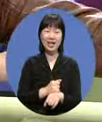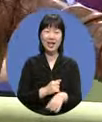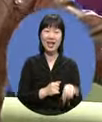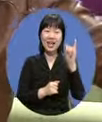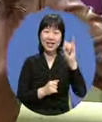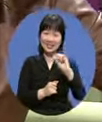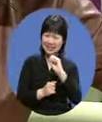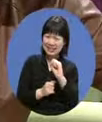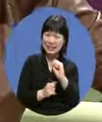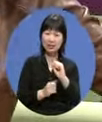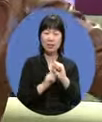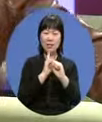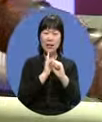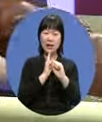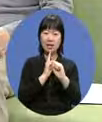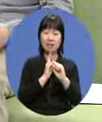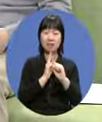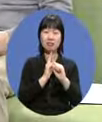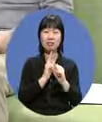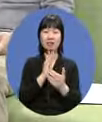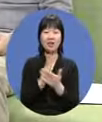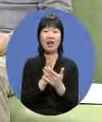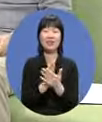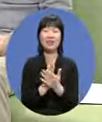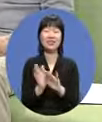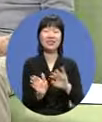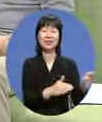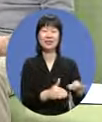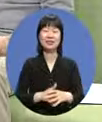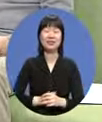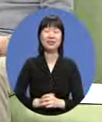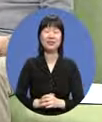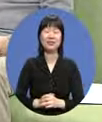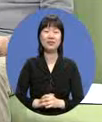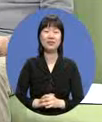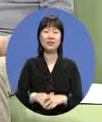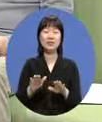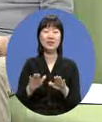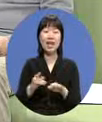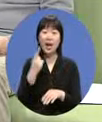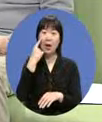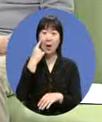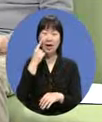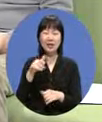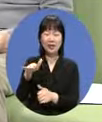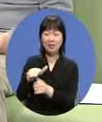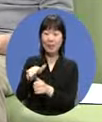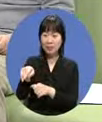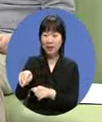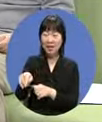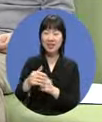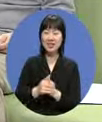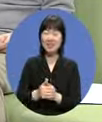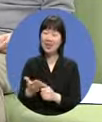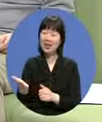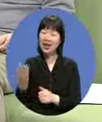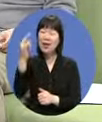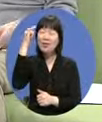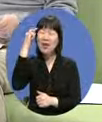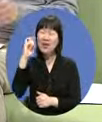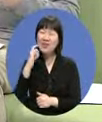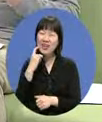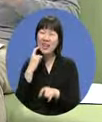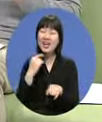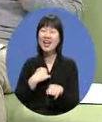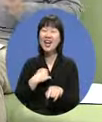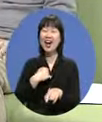이렇게 하지 말고. 이렇게 하지 말고. 예. 예, 저 우리 해볼까요? 예. 자, 꼬마 하세요. 예. 자, your hair is beautiful.